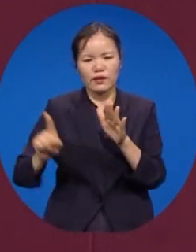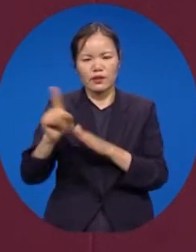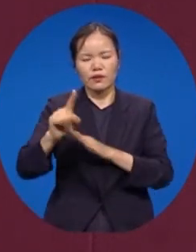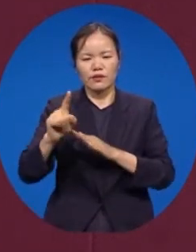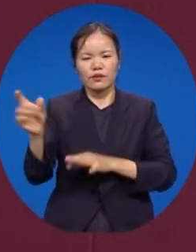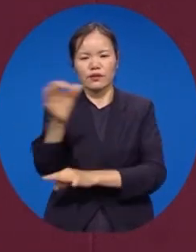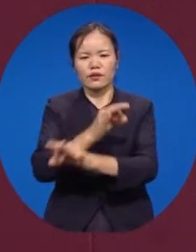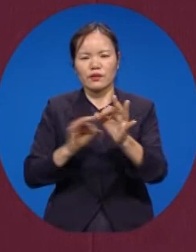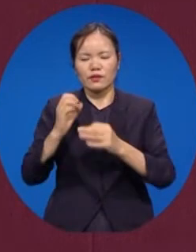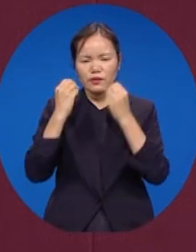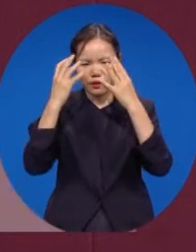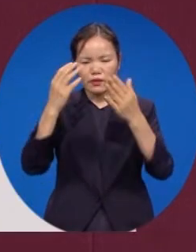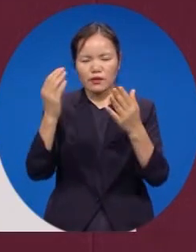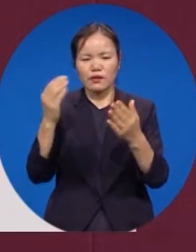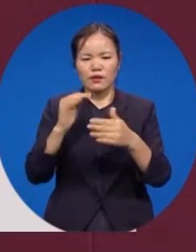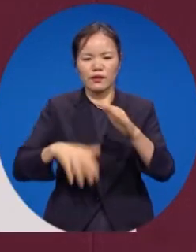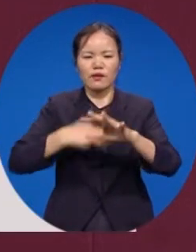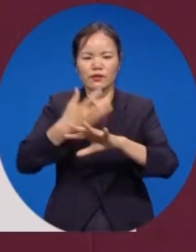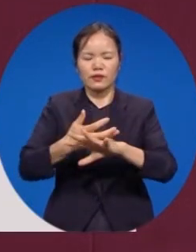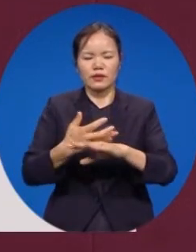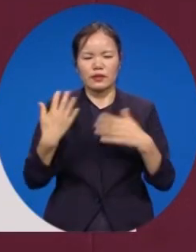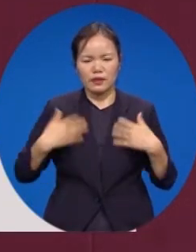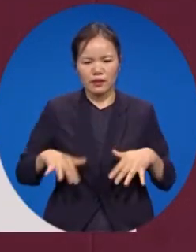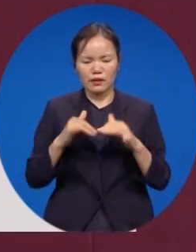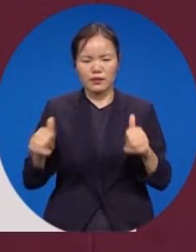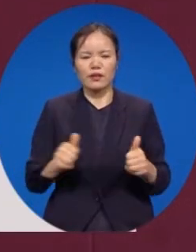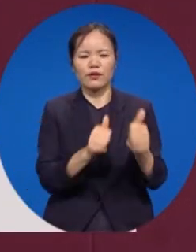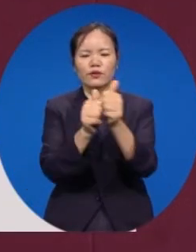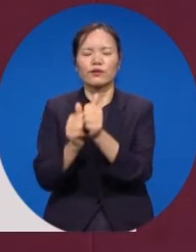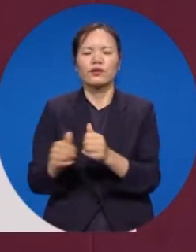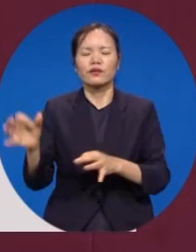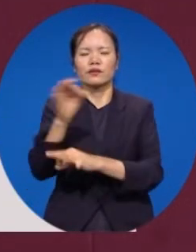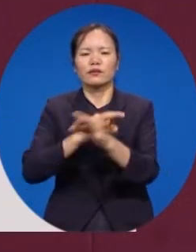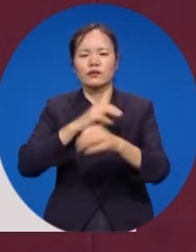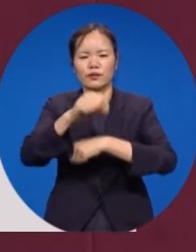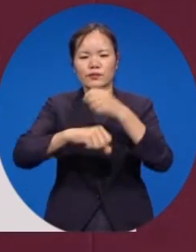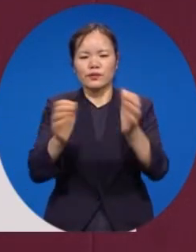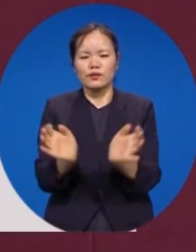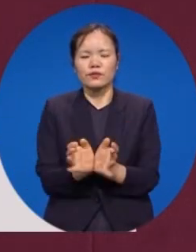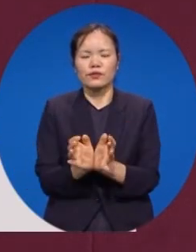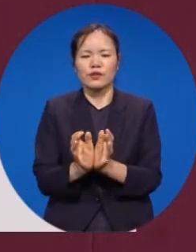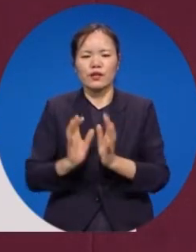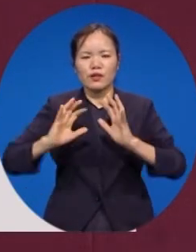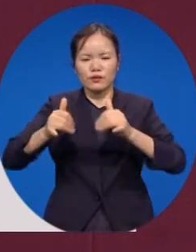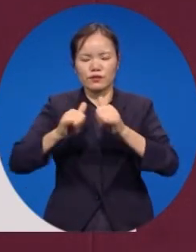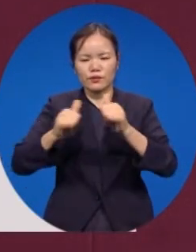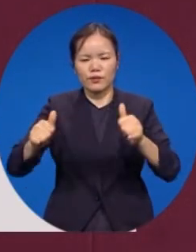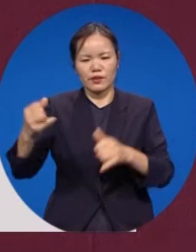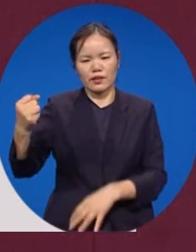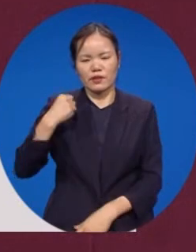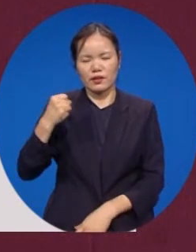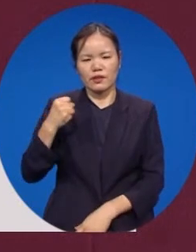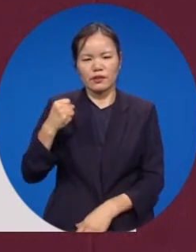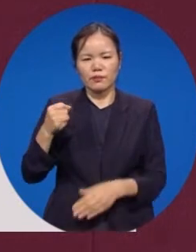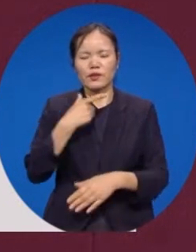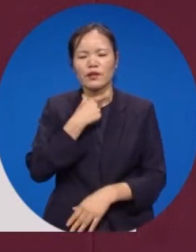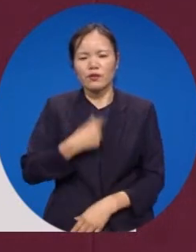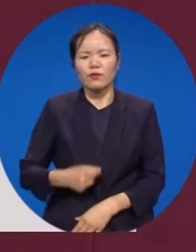경제혁신, 약자와 동행하는 경제민주화, 국민의 힘이 지향하는 경제의